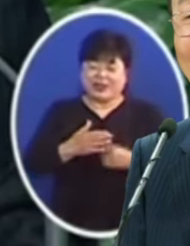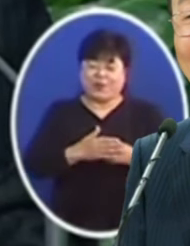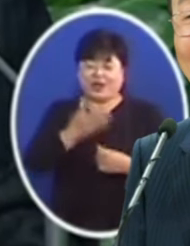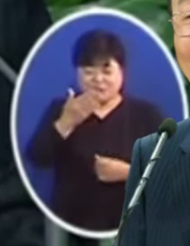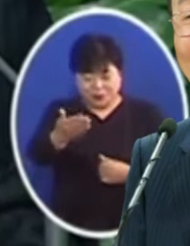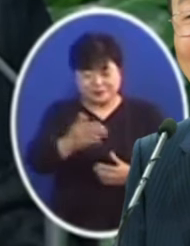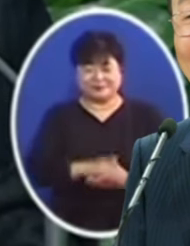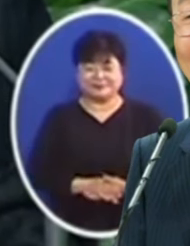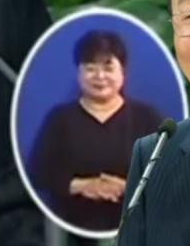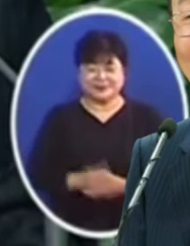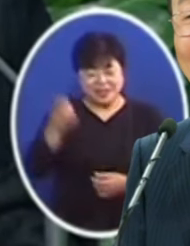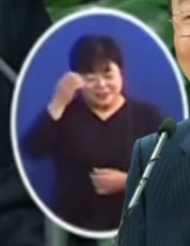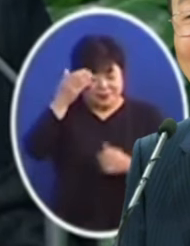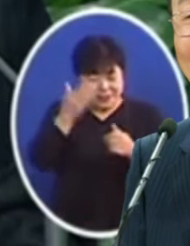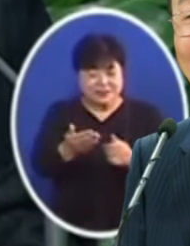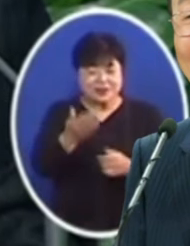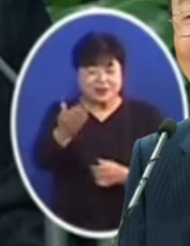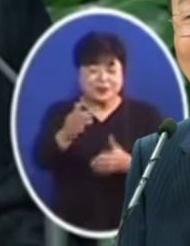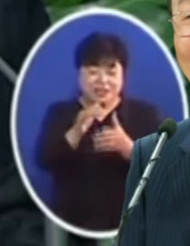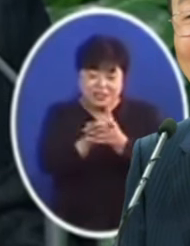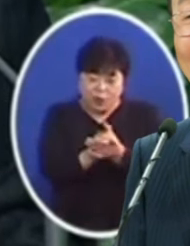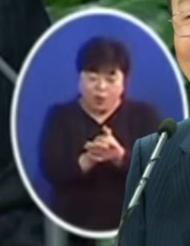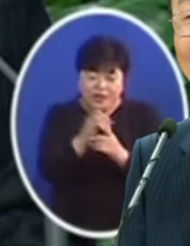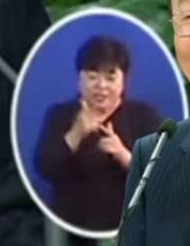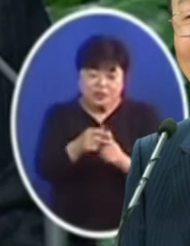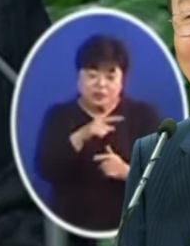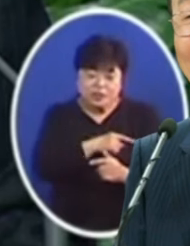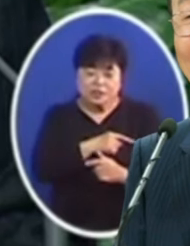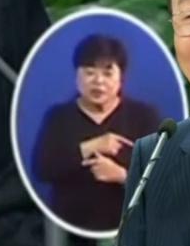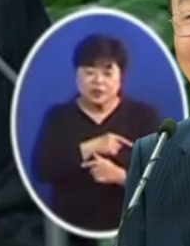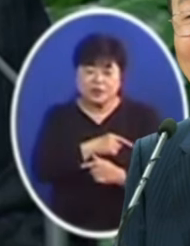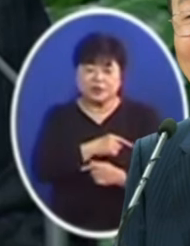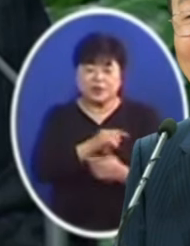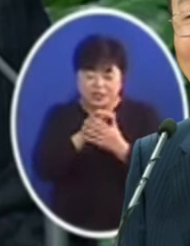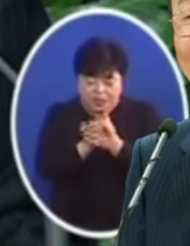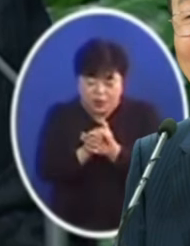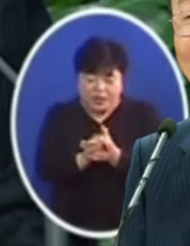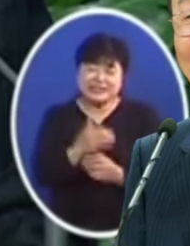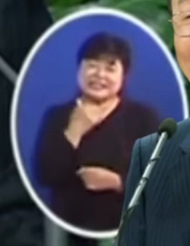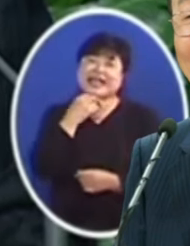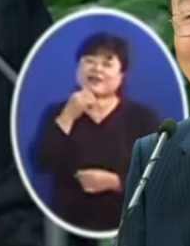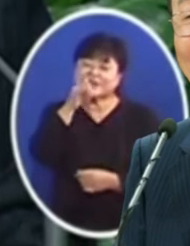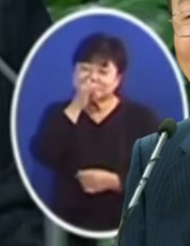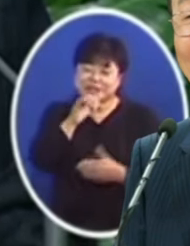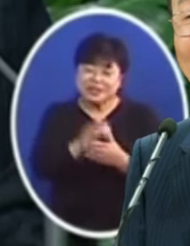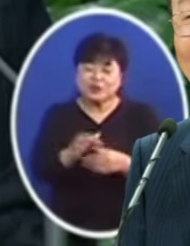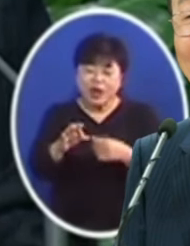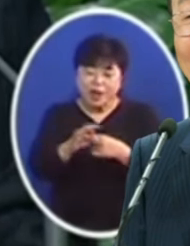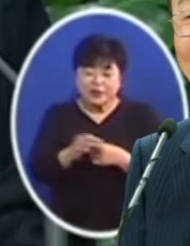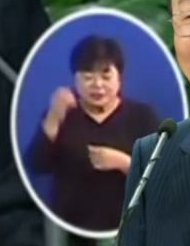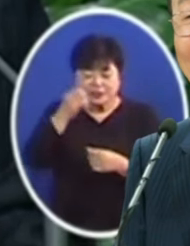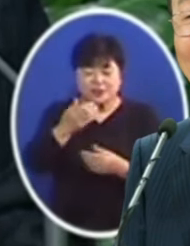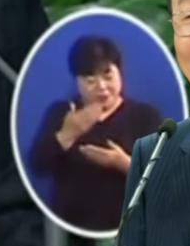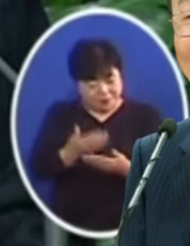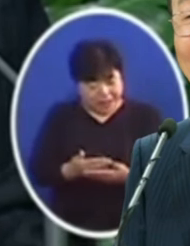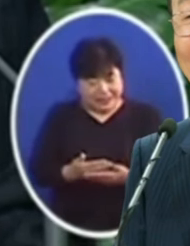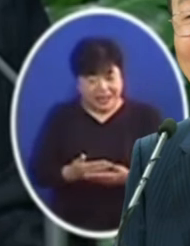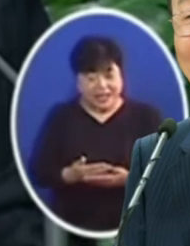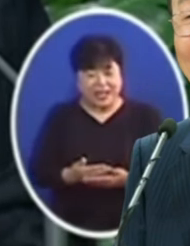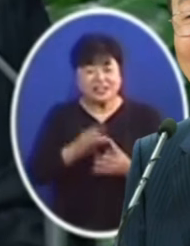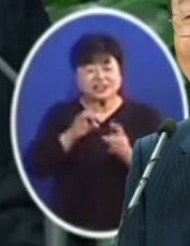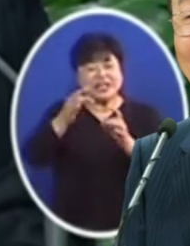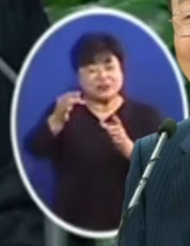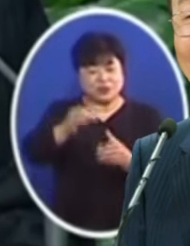도와줄게. 성령은 여러분의 기도가 예수 이름으로 들어지기를 기다리고 계신 것입니다. 기도하면 성령이 받아서